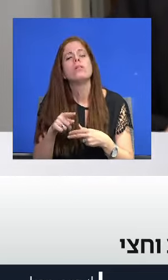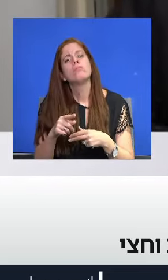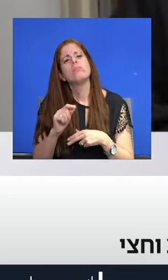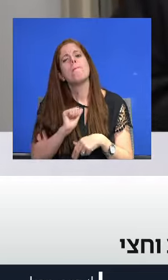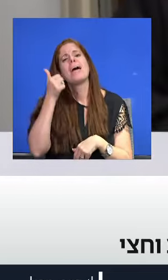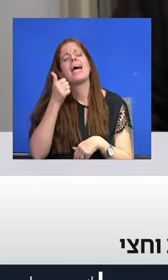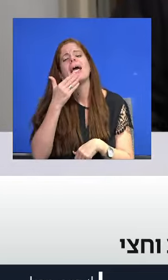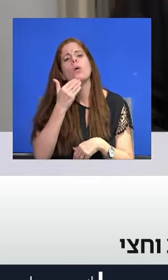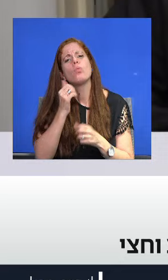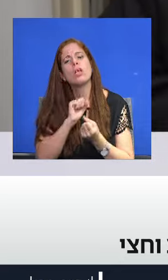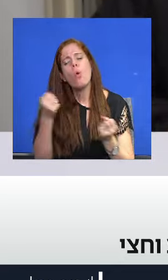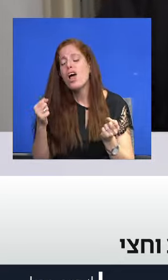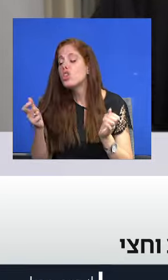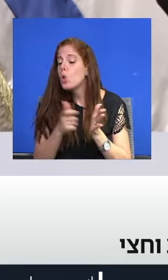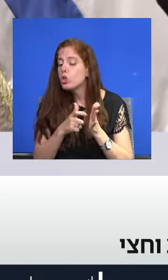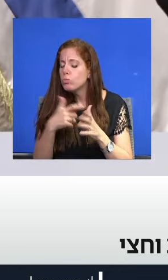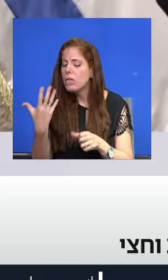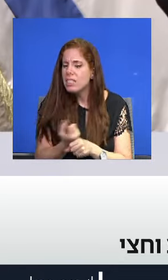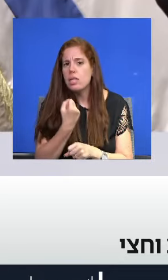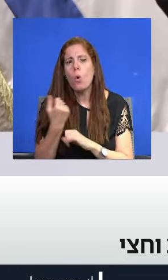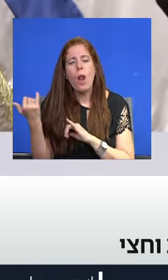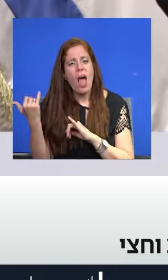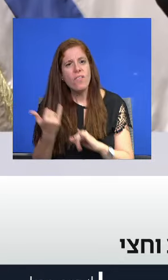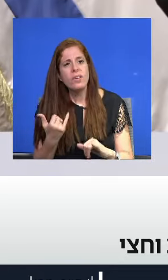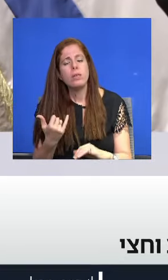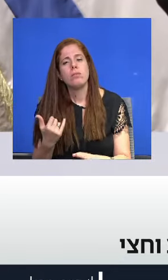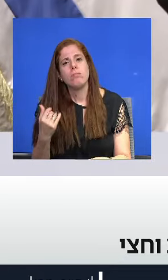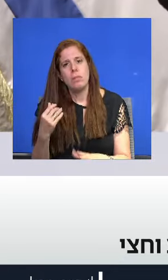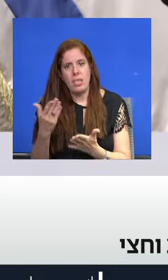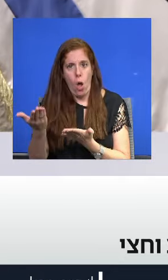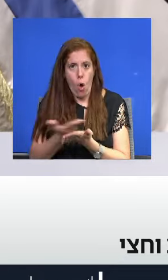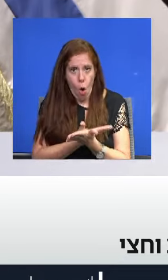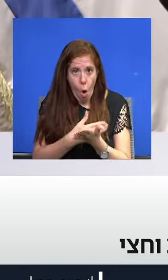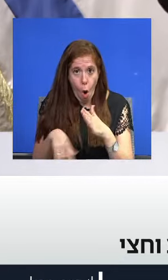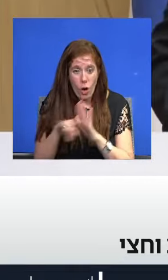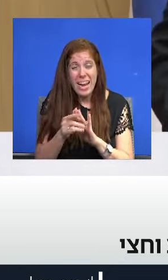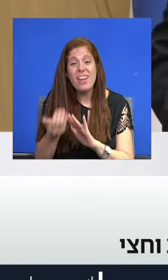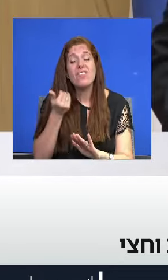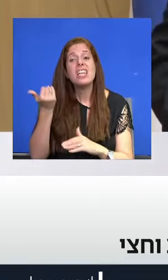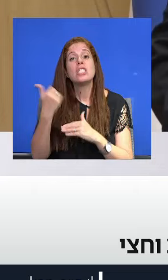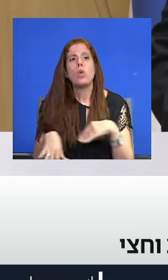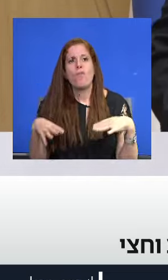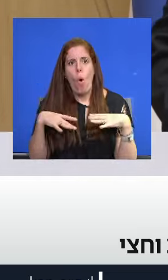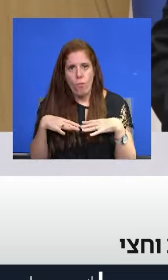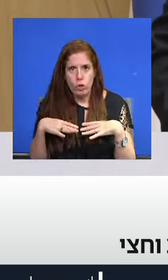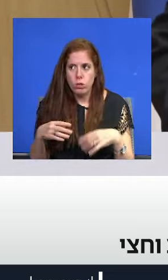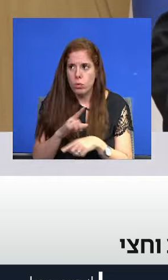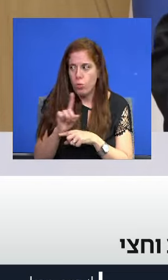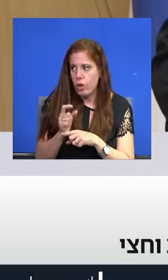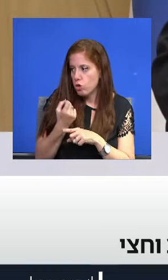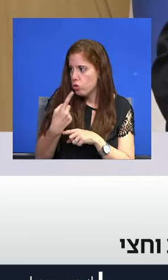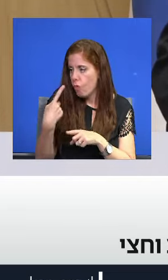דורשים שיצליחו להביא תזכיר חוק לפני סוף הפגרה, ששוב, זה שם אותנו בתקופה של שבוע